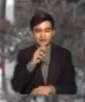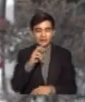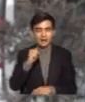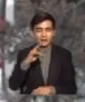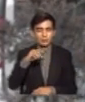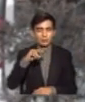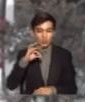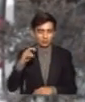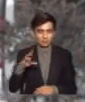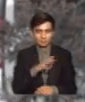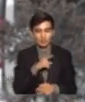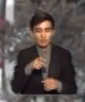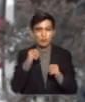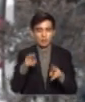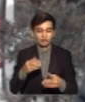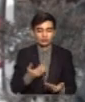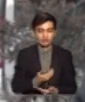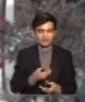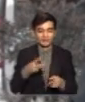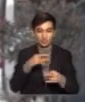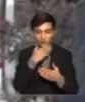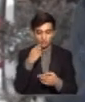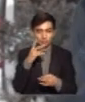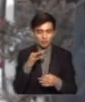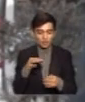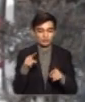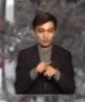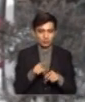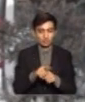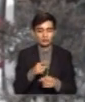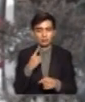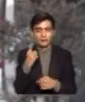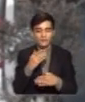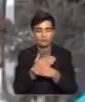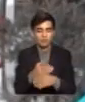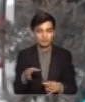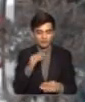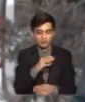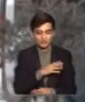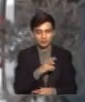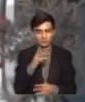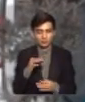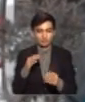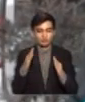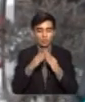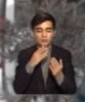ол адам өміріне қауіпті емес. Бірақ дегенмен де оларға алғашқы медициналық көмек көрсетілді. Шағын